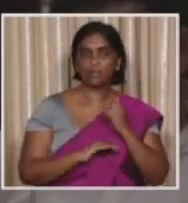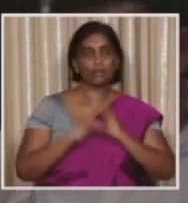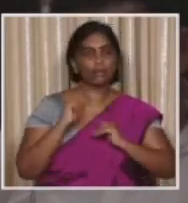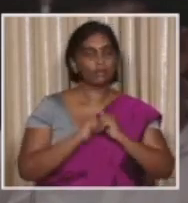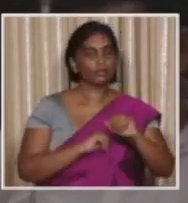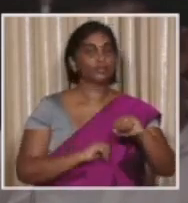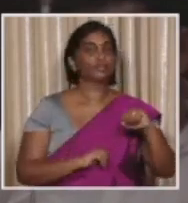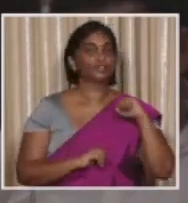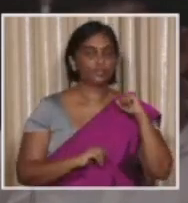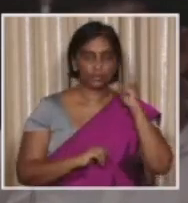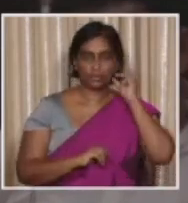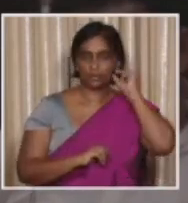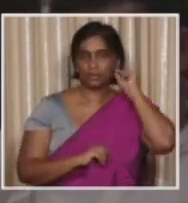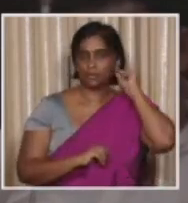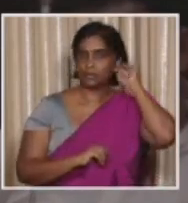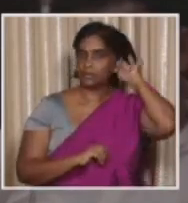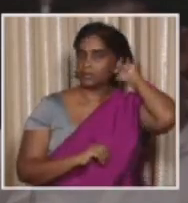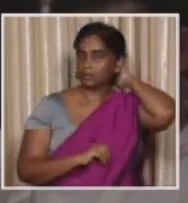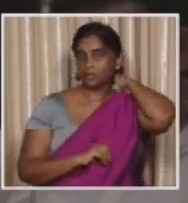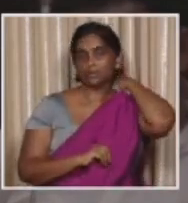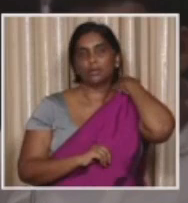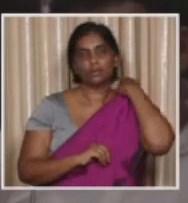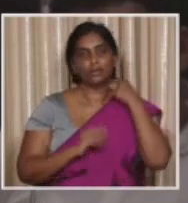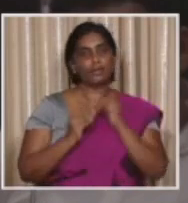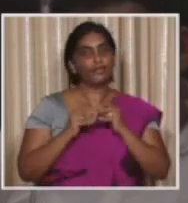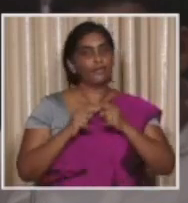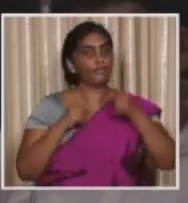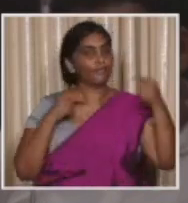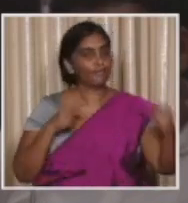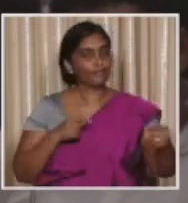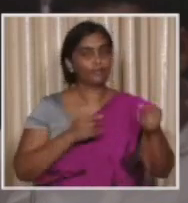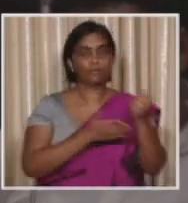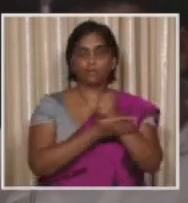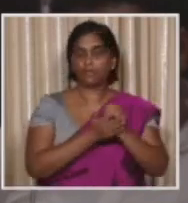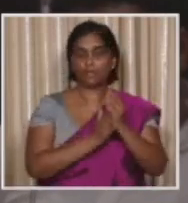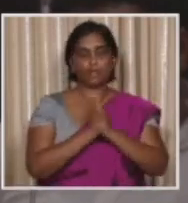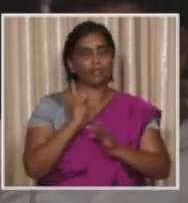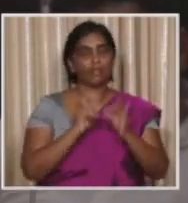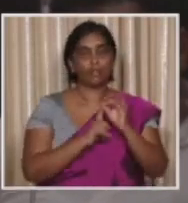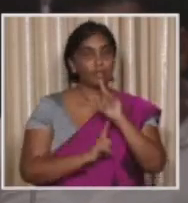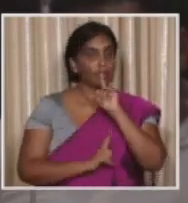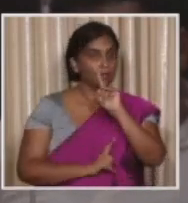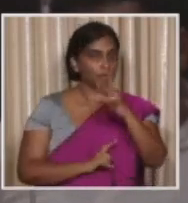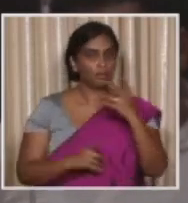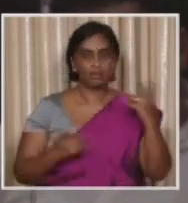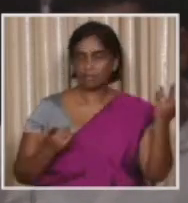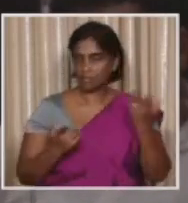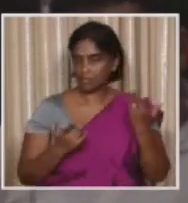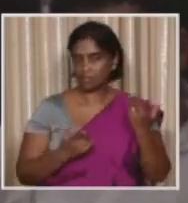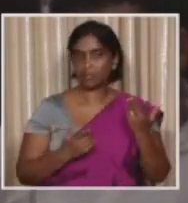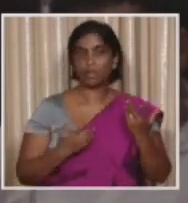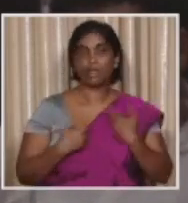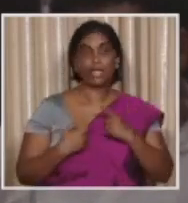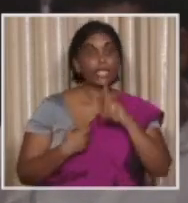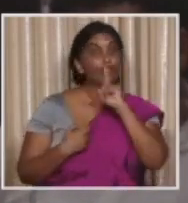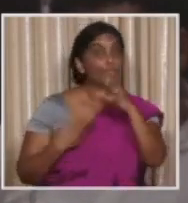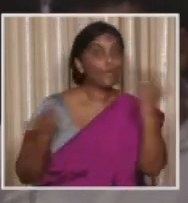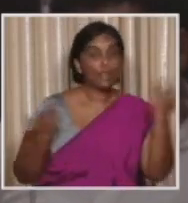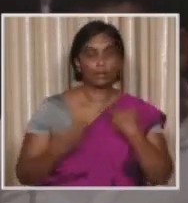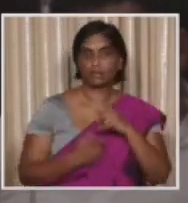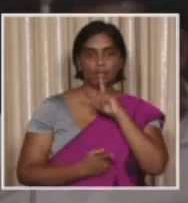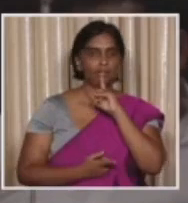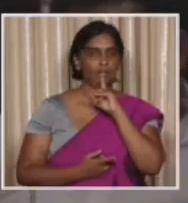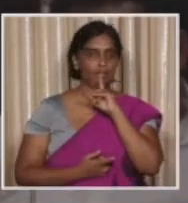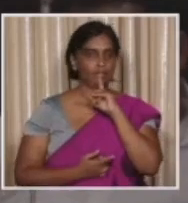ක්‍රියාවලිය ශක්තිමත් කරගන්න කියලා. ඒක විපක්ෂයේ නියෝජනය කරන කිසිම මන්ත්‍රීවරයෙක්ට කියන්න බෑ. අපි එහෙම ඉල්ලීමක් කරේ නැහැ.